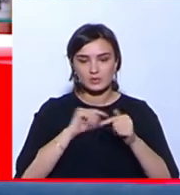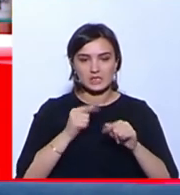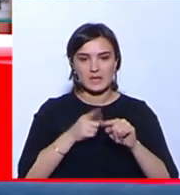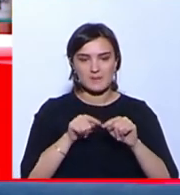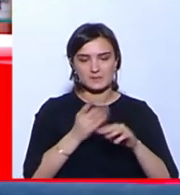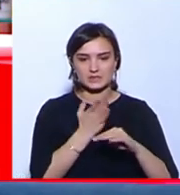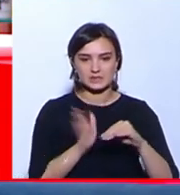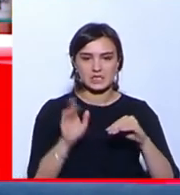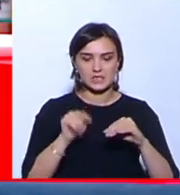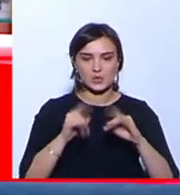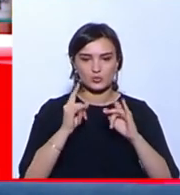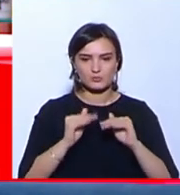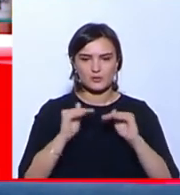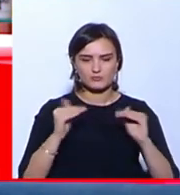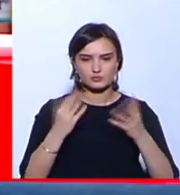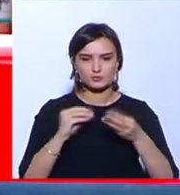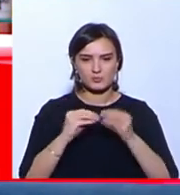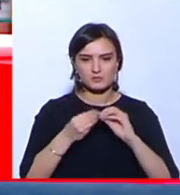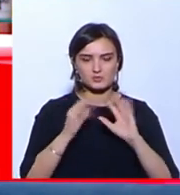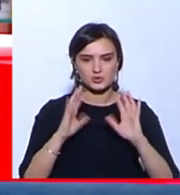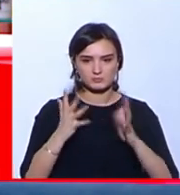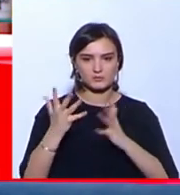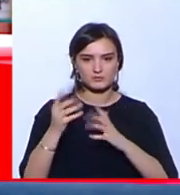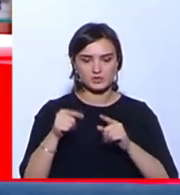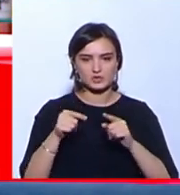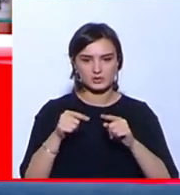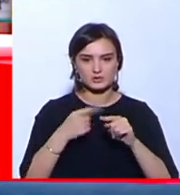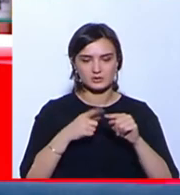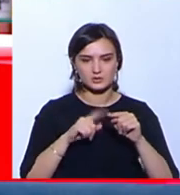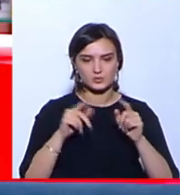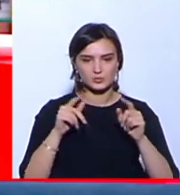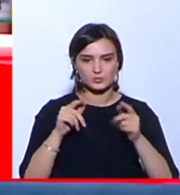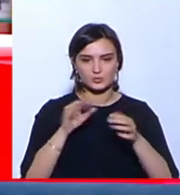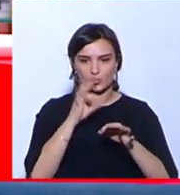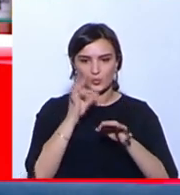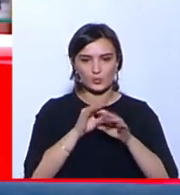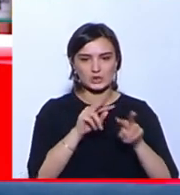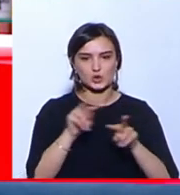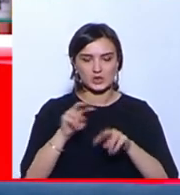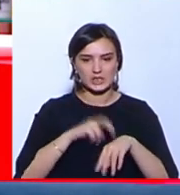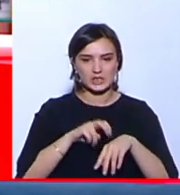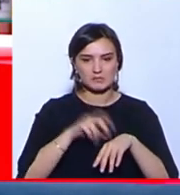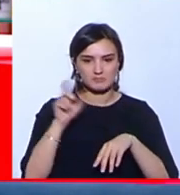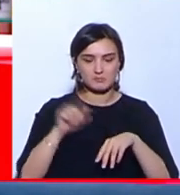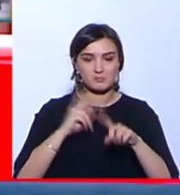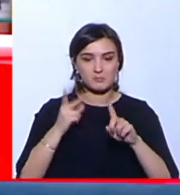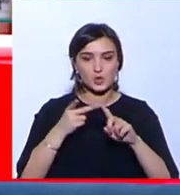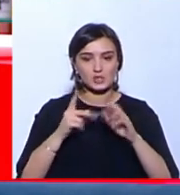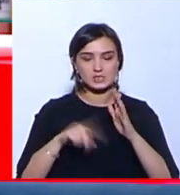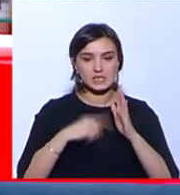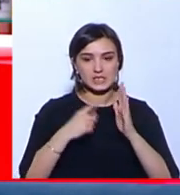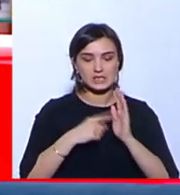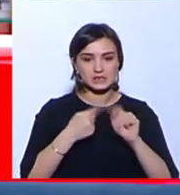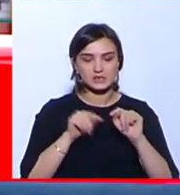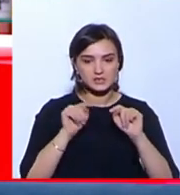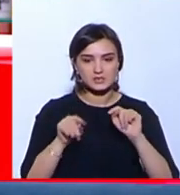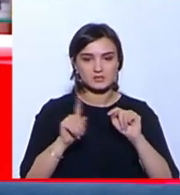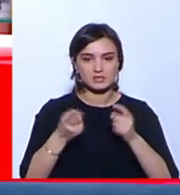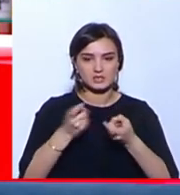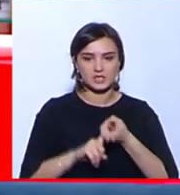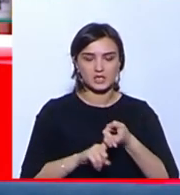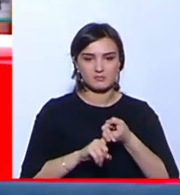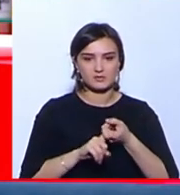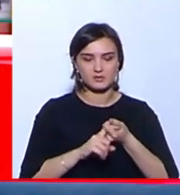ამას ცალკეული ბავშვის პრობლემის შემთხვევაში განსაზღვრავს კურატორი ექიმი. მეორე საკითხი არის ის, რაც